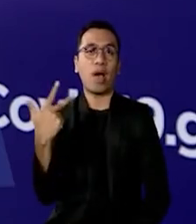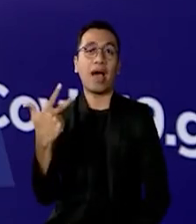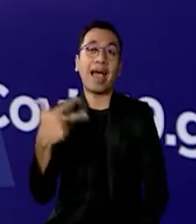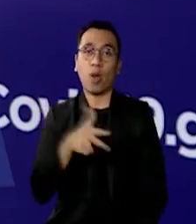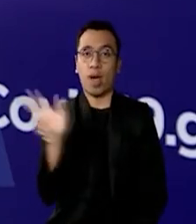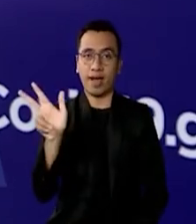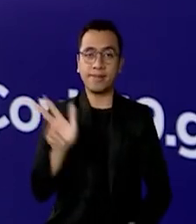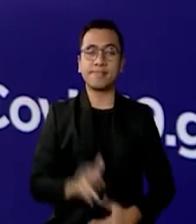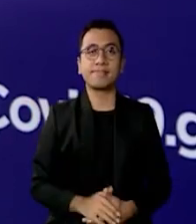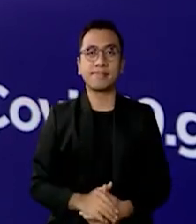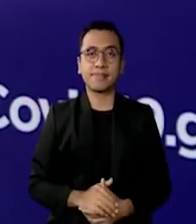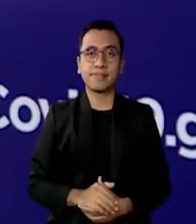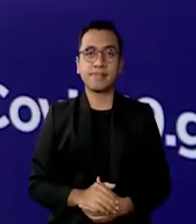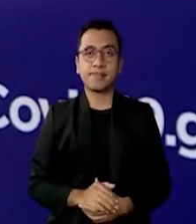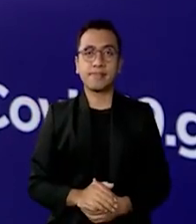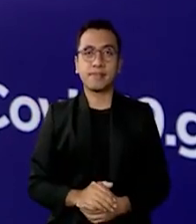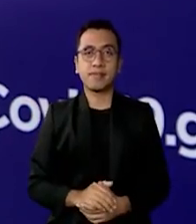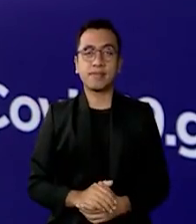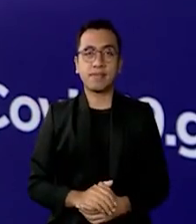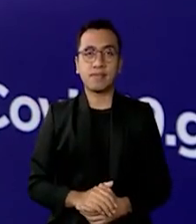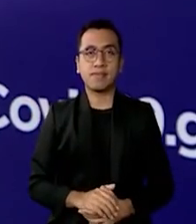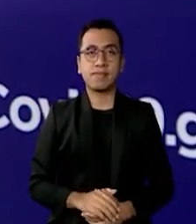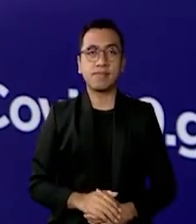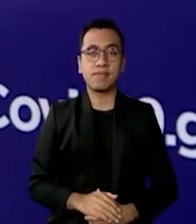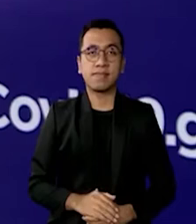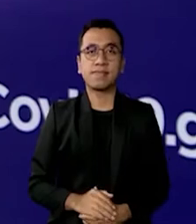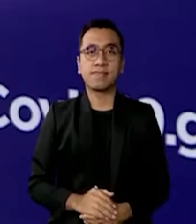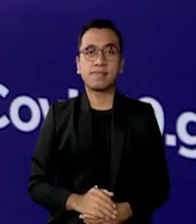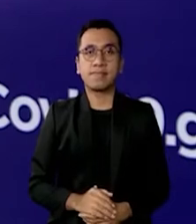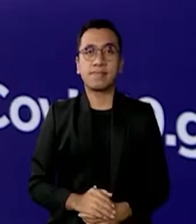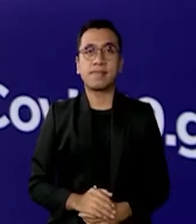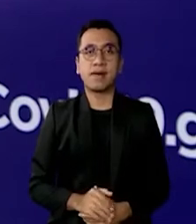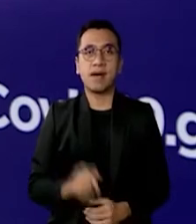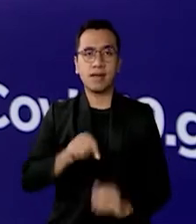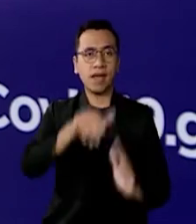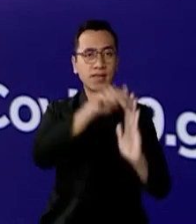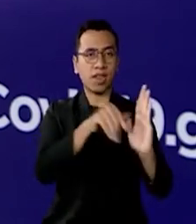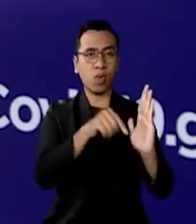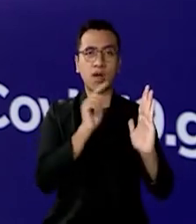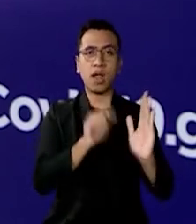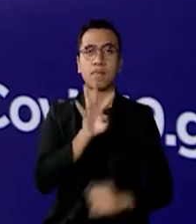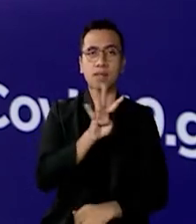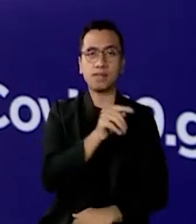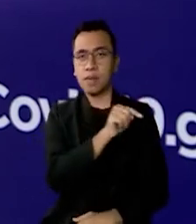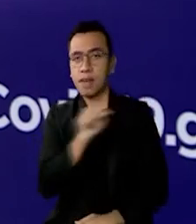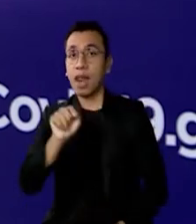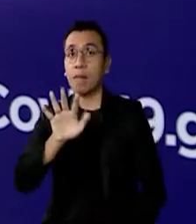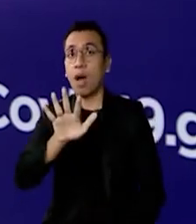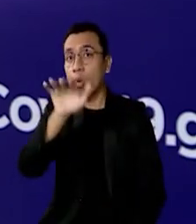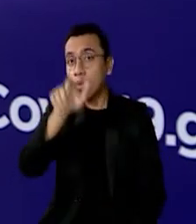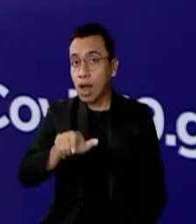eh dan beberapa hari setelah itu saya mendapat kabar bahwa di acara tersebut ada kurang lebih 4-5 orang